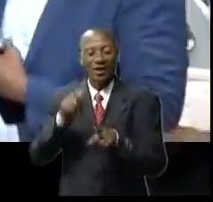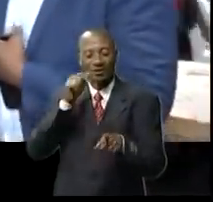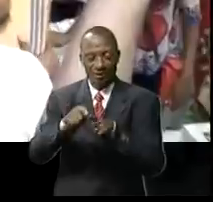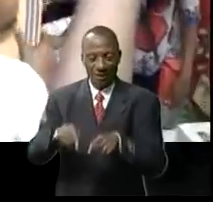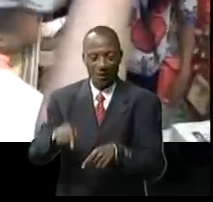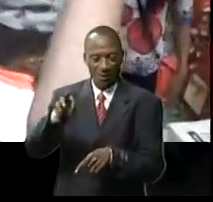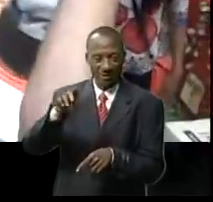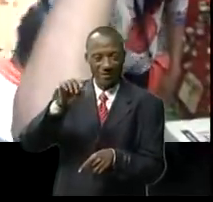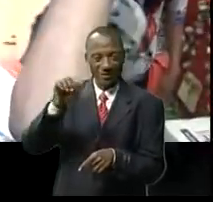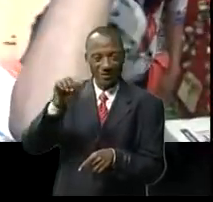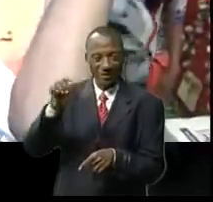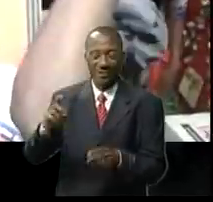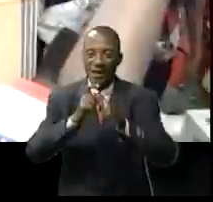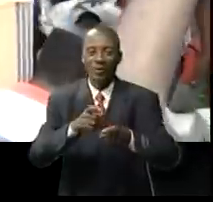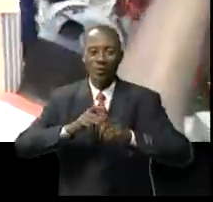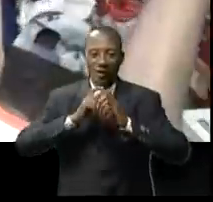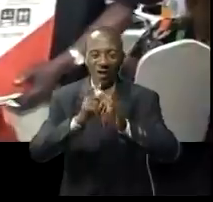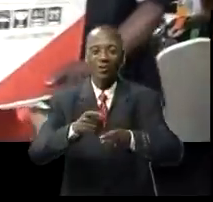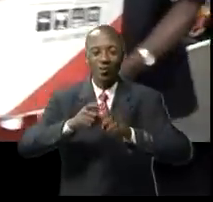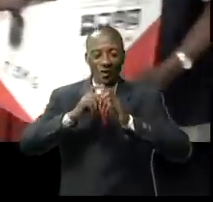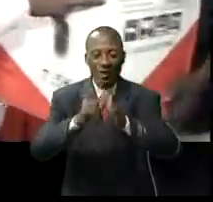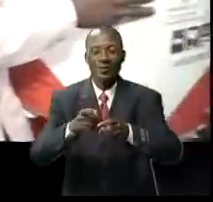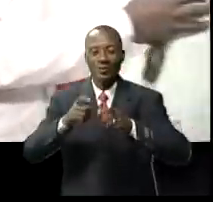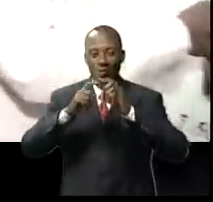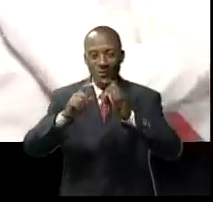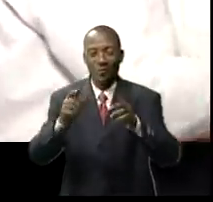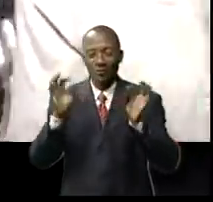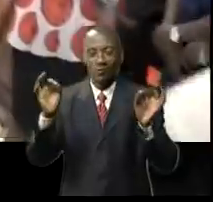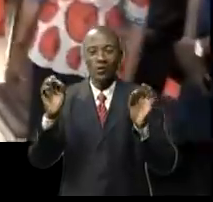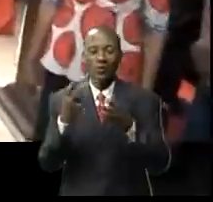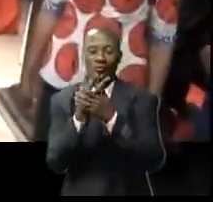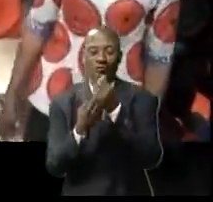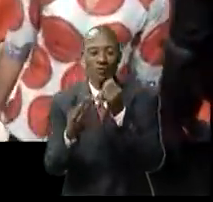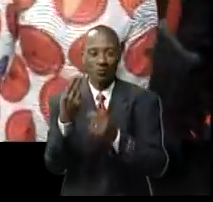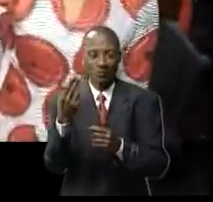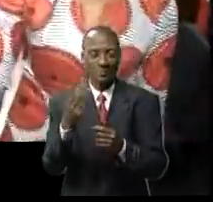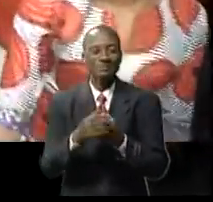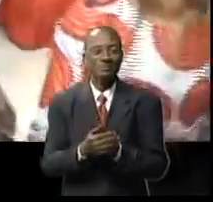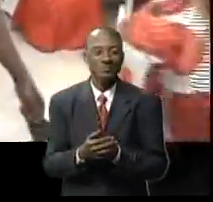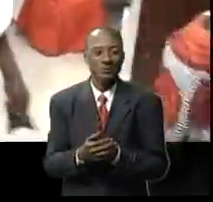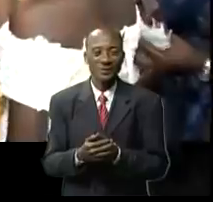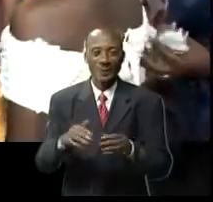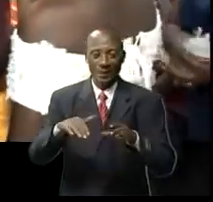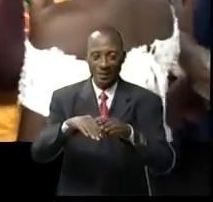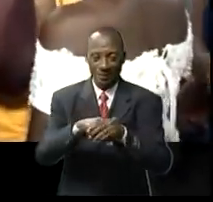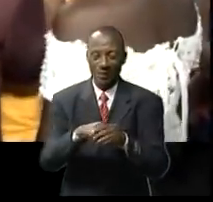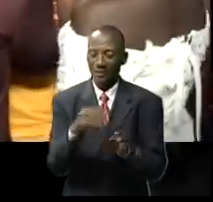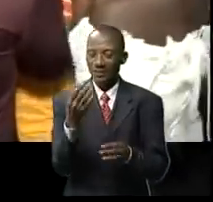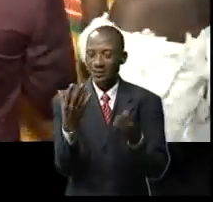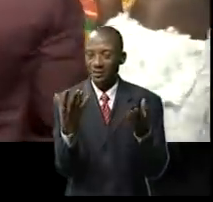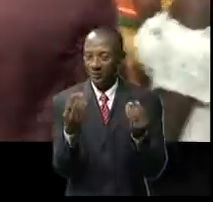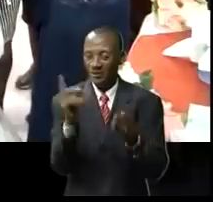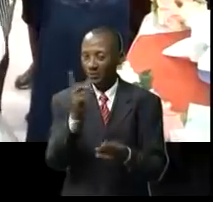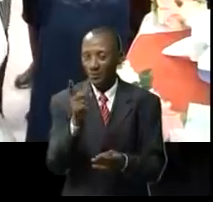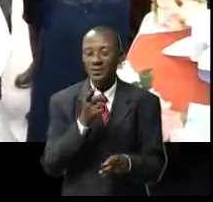la remise des cadeaux venant sous les pas de la rumba congolaise. Le mariage est facile. Il suffit d'avoir un cœur, il